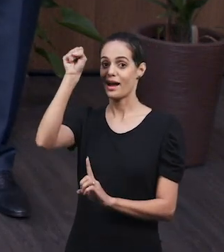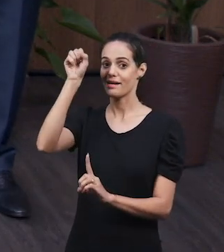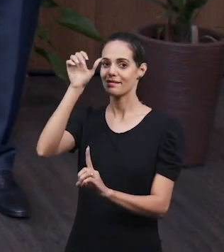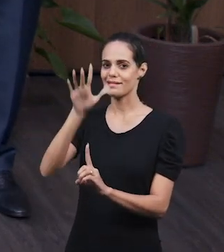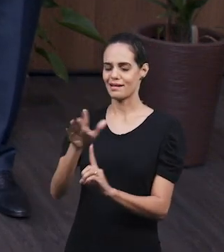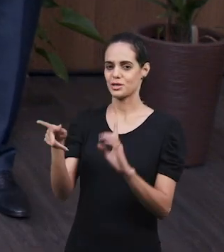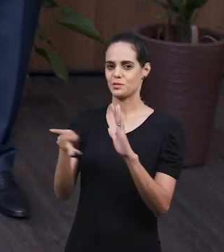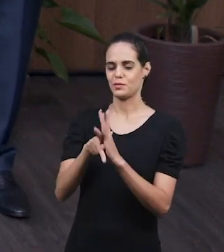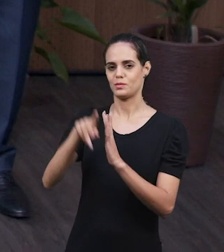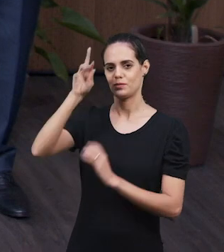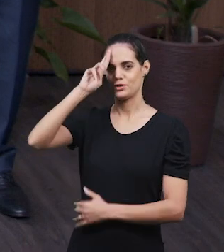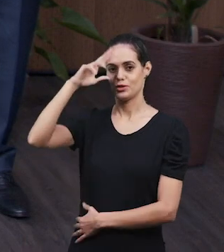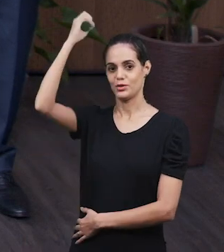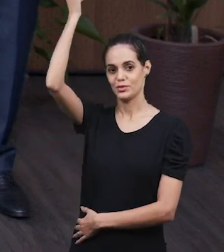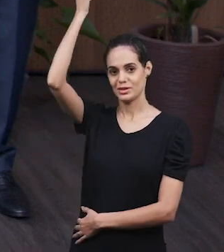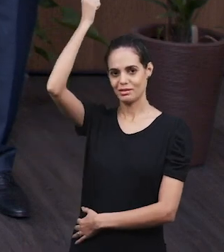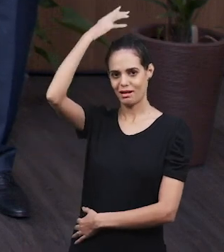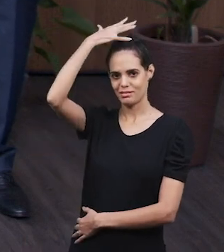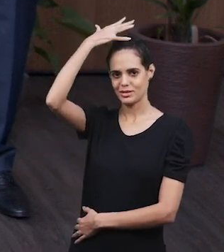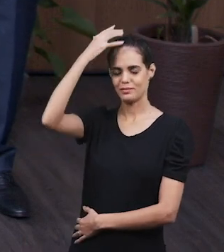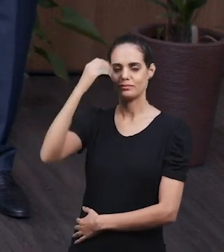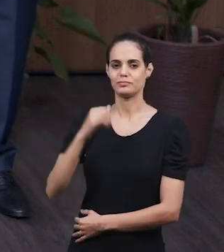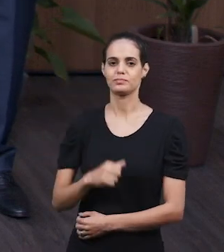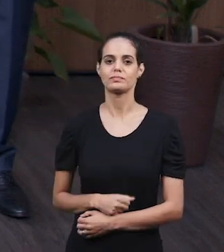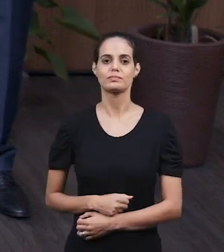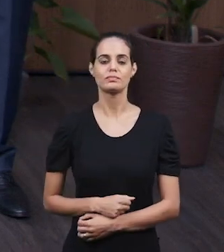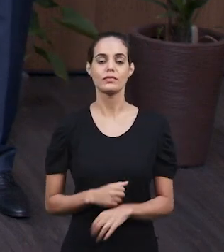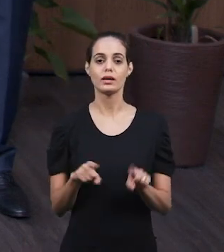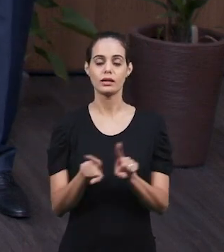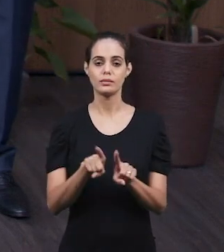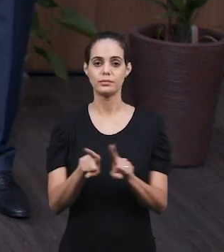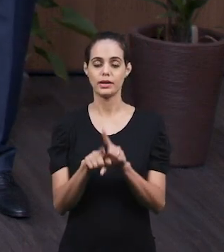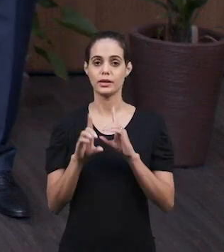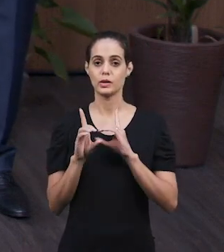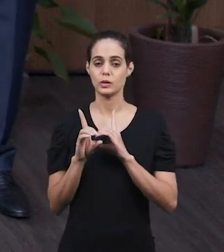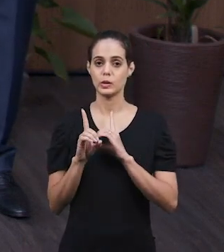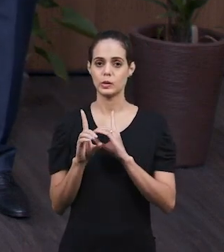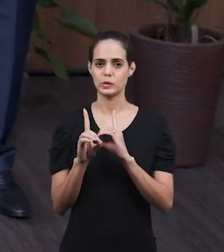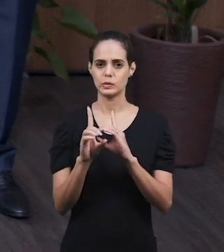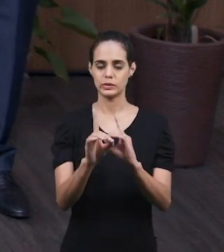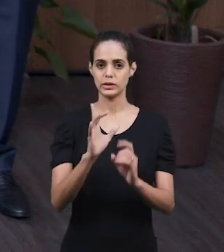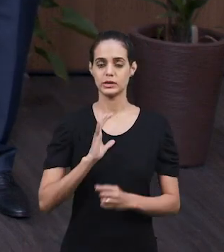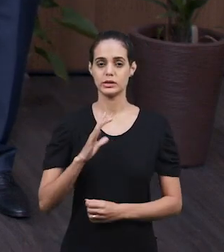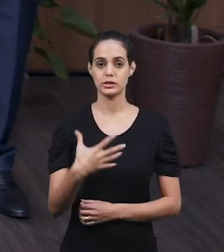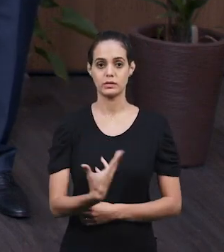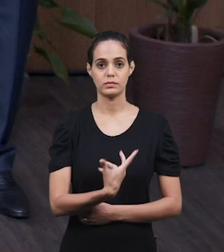Et aussi, encore un acte, dans la doctrine de salut,